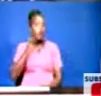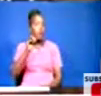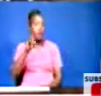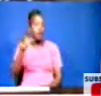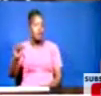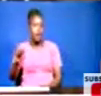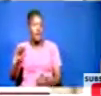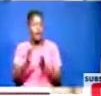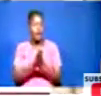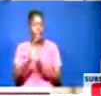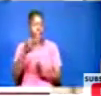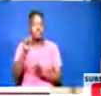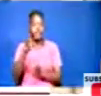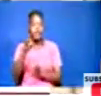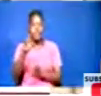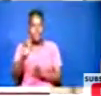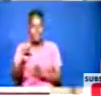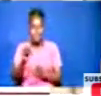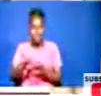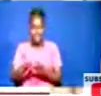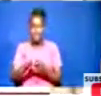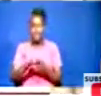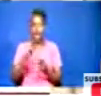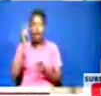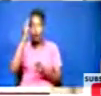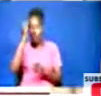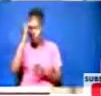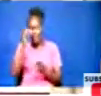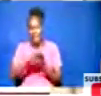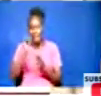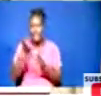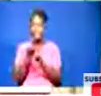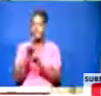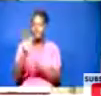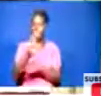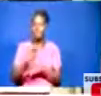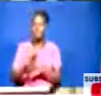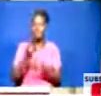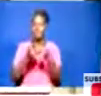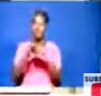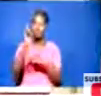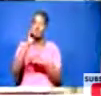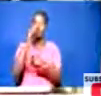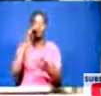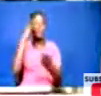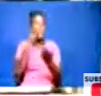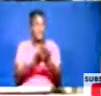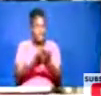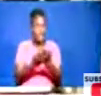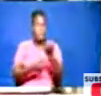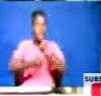kule Kianja Taranganya. Wakenya kutoka tabaka mbalimbali wameweza kufika kaunti ya Nairobi kushuhudia shughuli ya